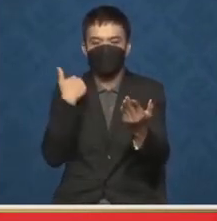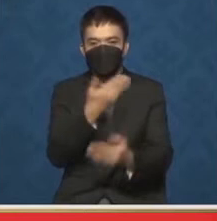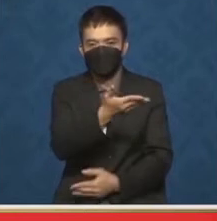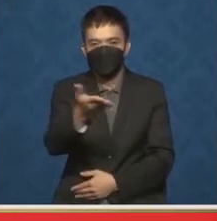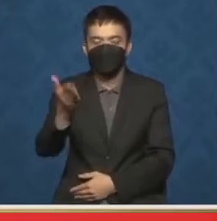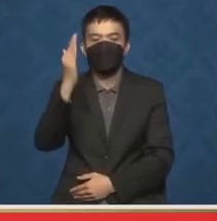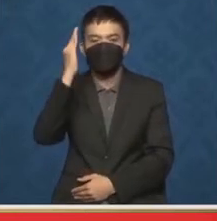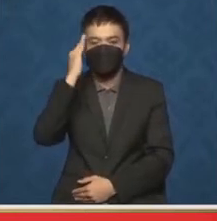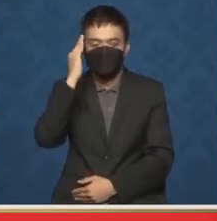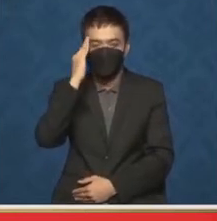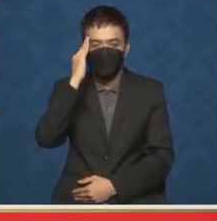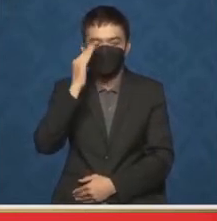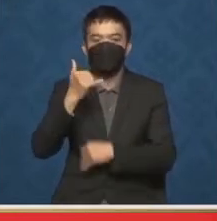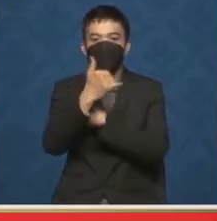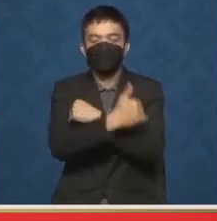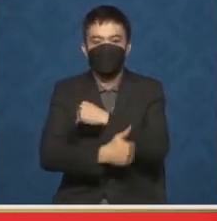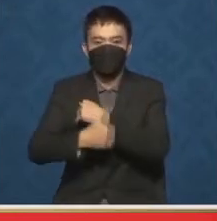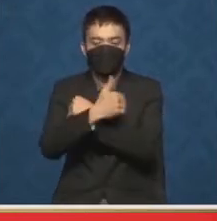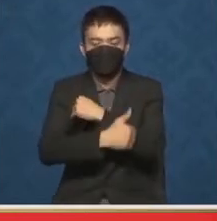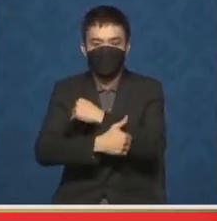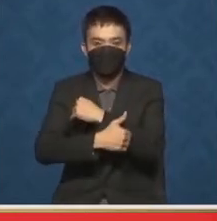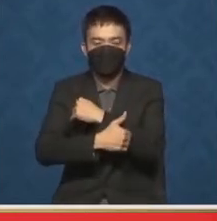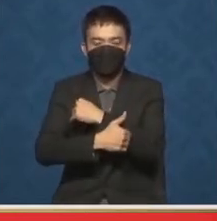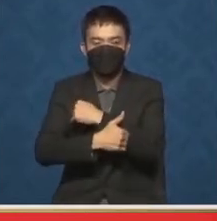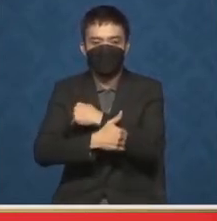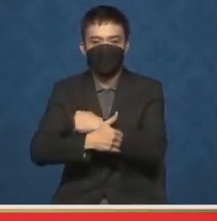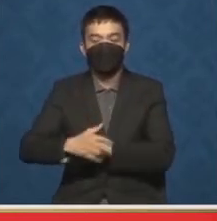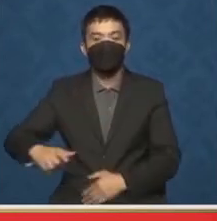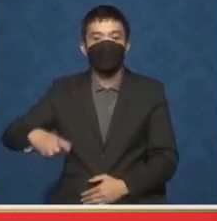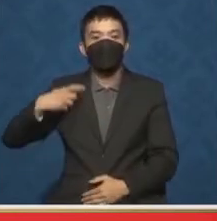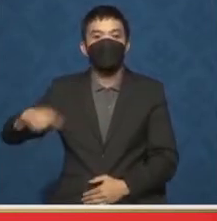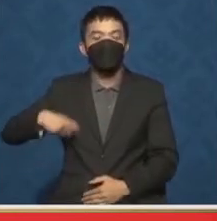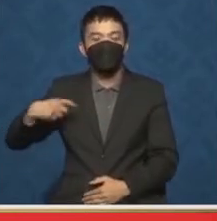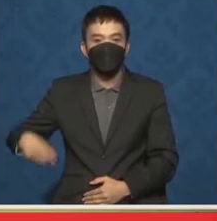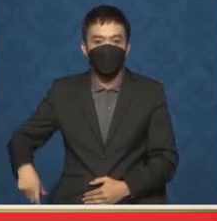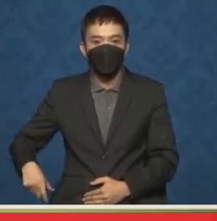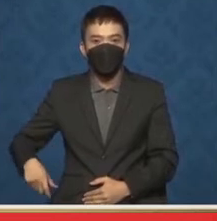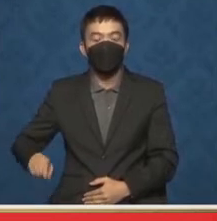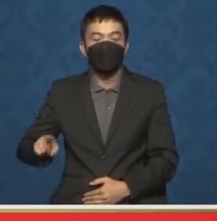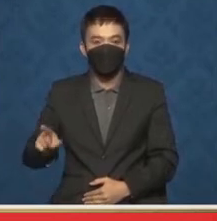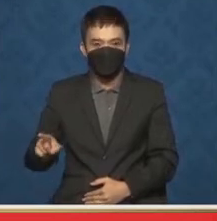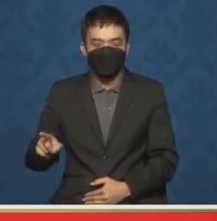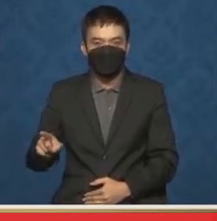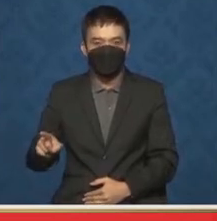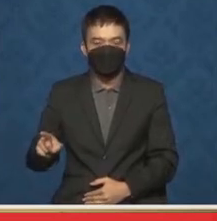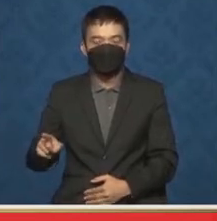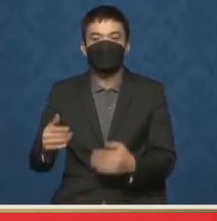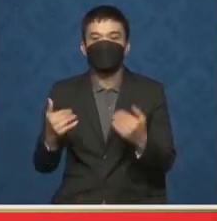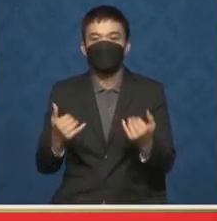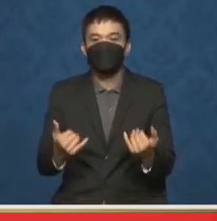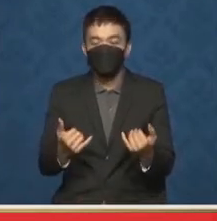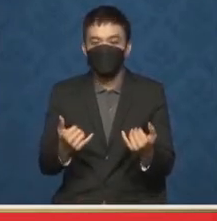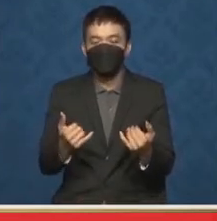าเมีนมากซึเป็นประเทศที่น่าวัี้ถอว่ามีคามสำคัใ